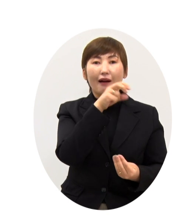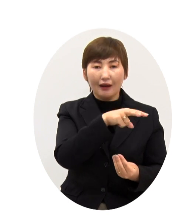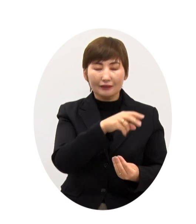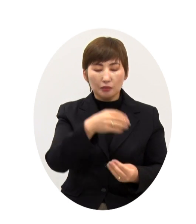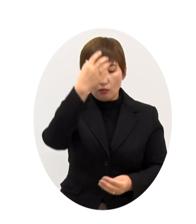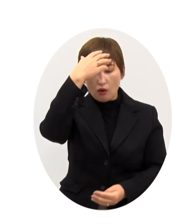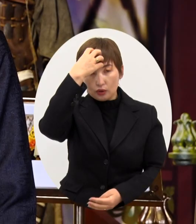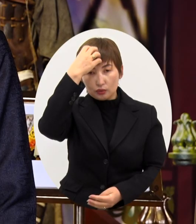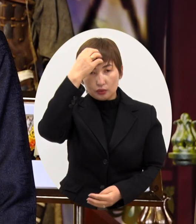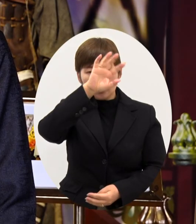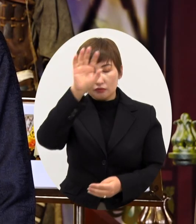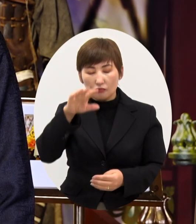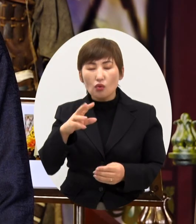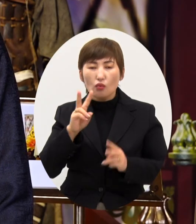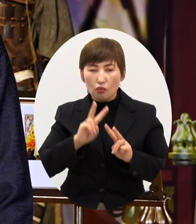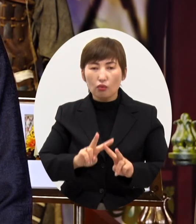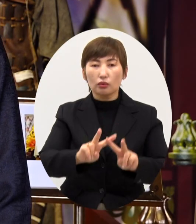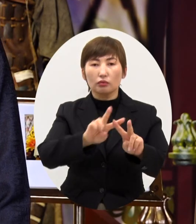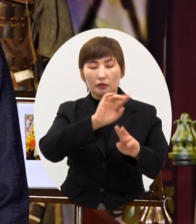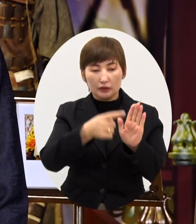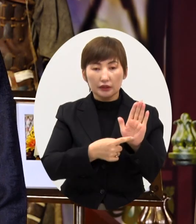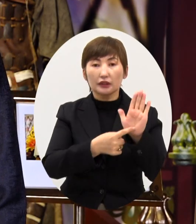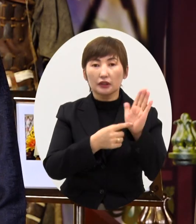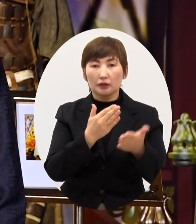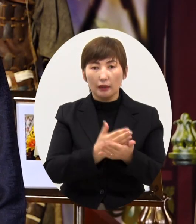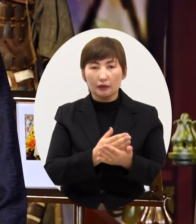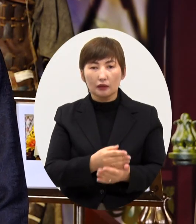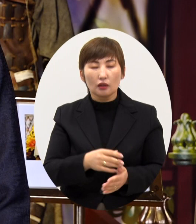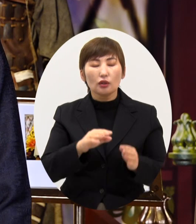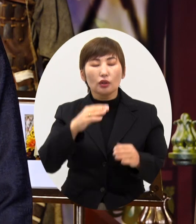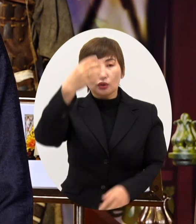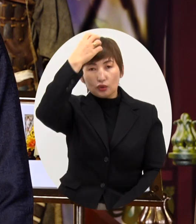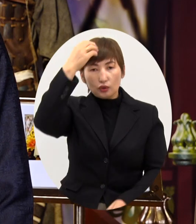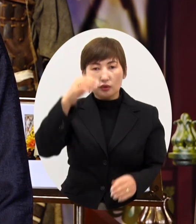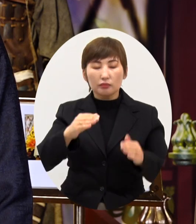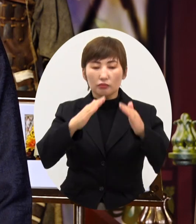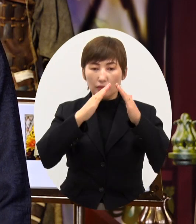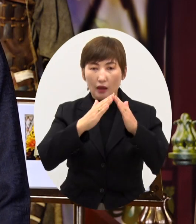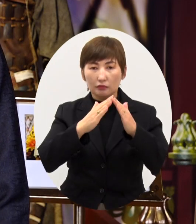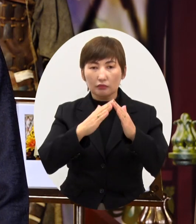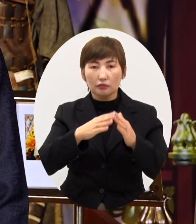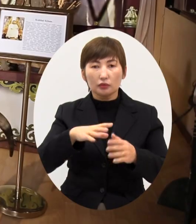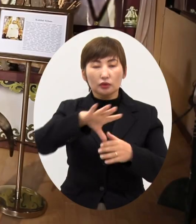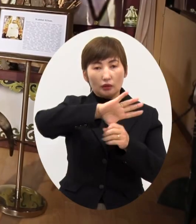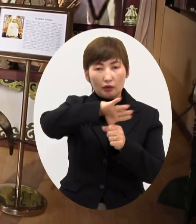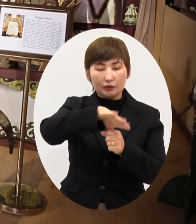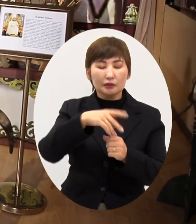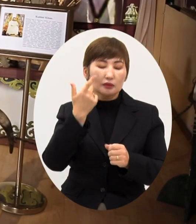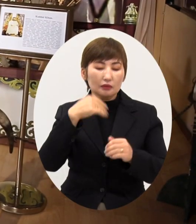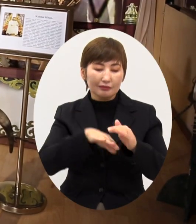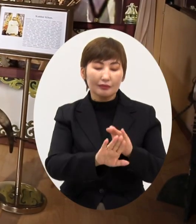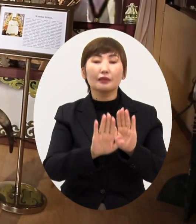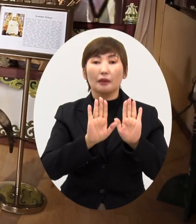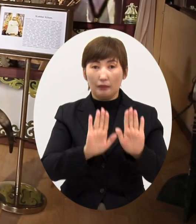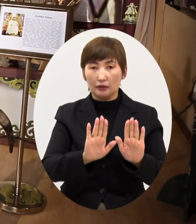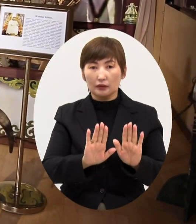нь Монгол төр мөнгө оршихыг бэлэгддэг. Төрийн тугыг төрийн ордонд тогтмол байрлуулна. Монголын